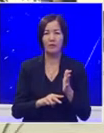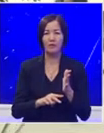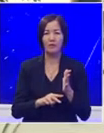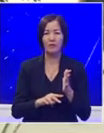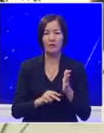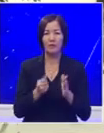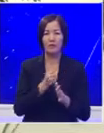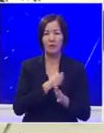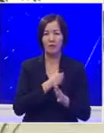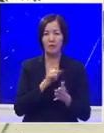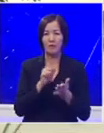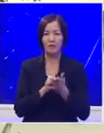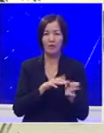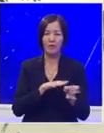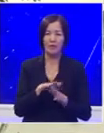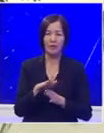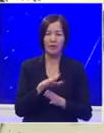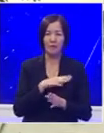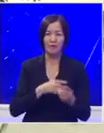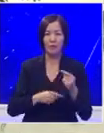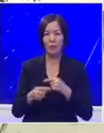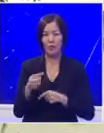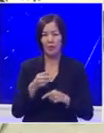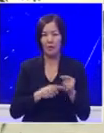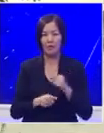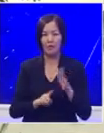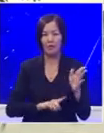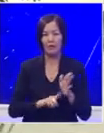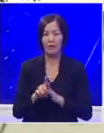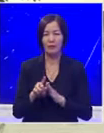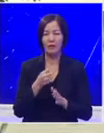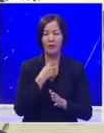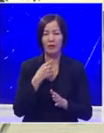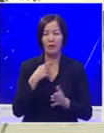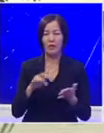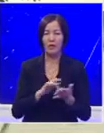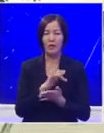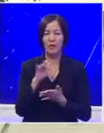70-80-ші сол жерде қызметін өтеп келгеннен бастап біздің өзіміздің Талдықорған